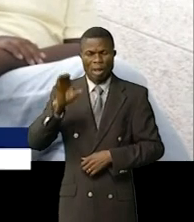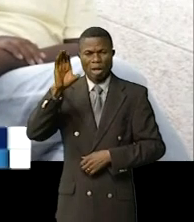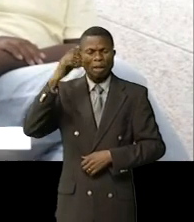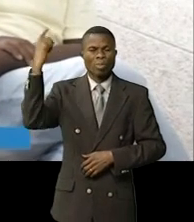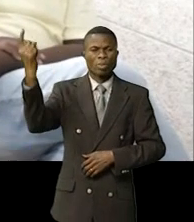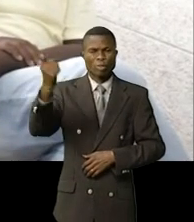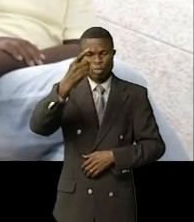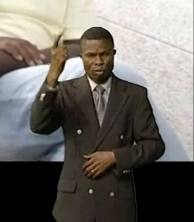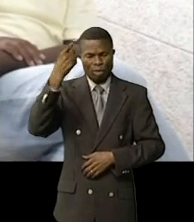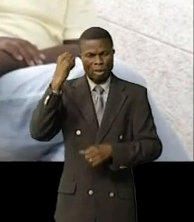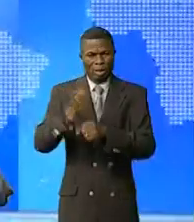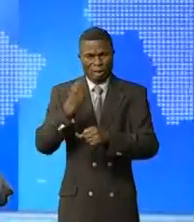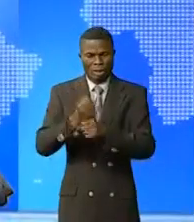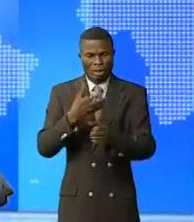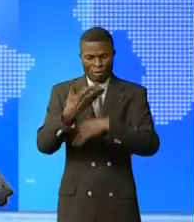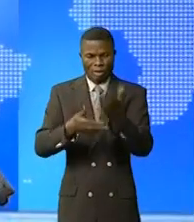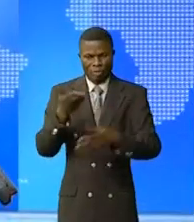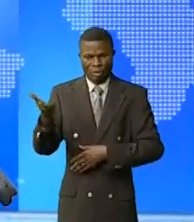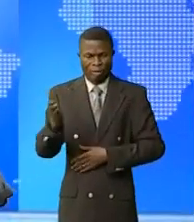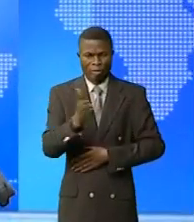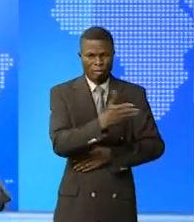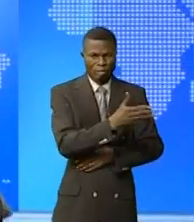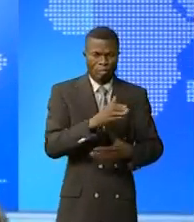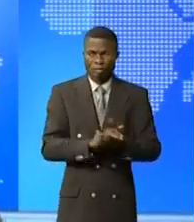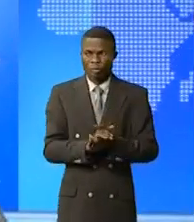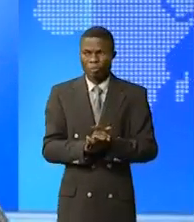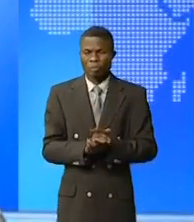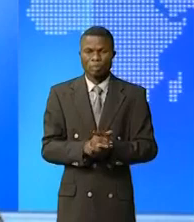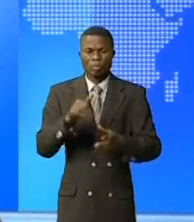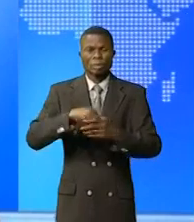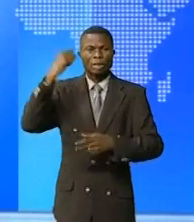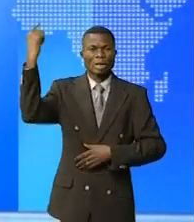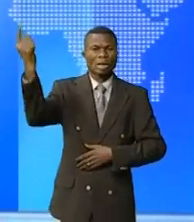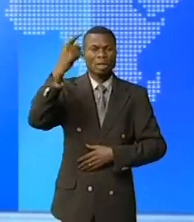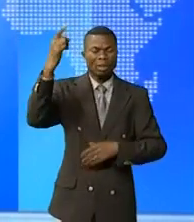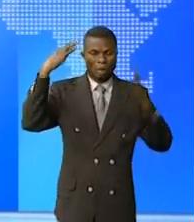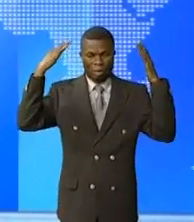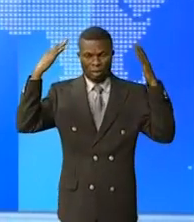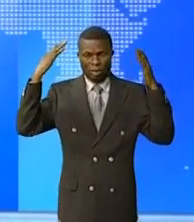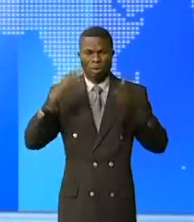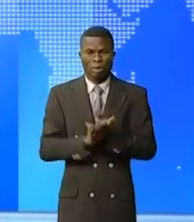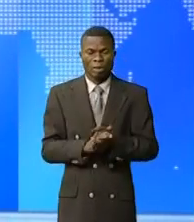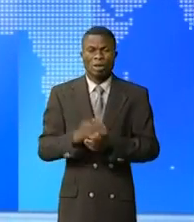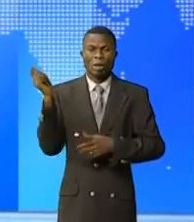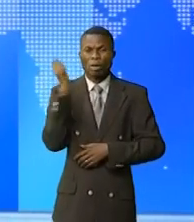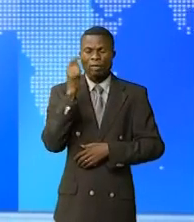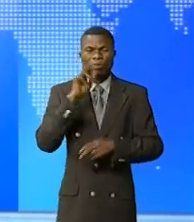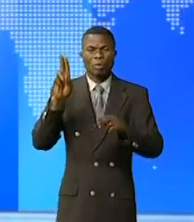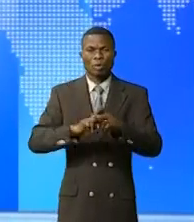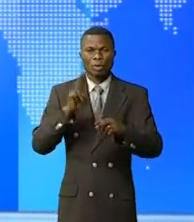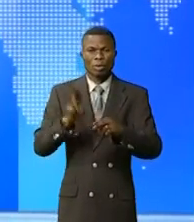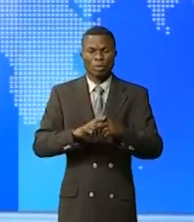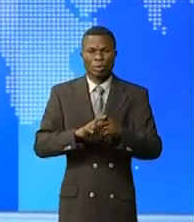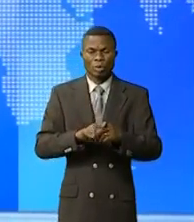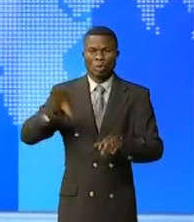mondiale pour ce travail. Des voix se lèvent à travers le monde pour réagir contre la fabrication et l'utilisation des